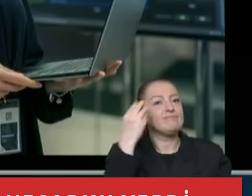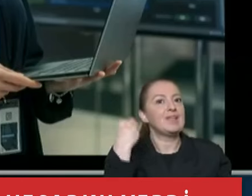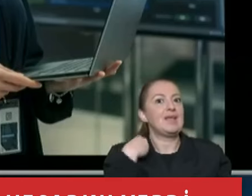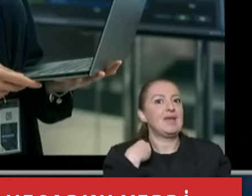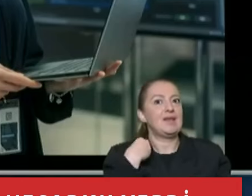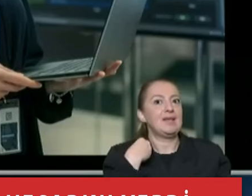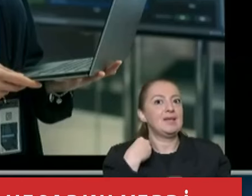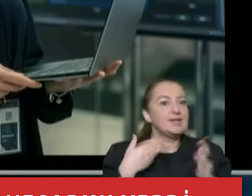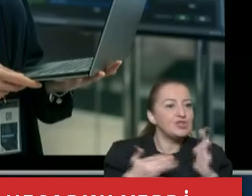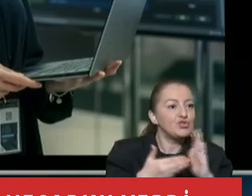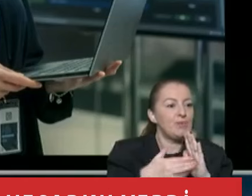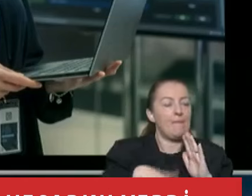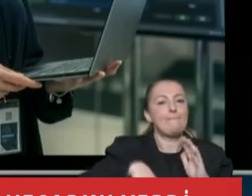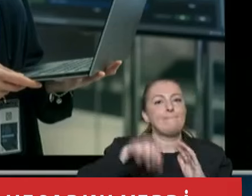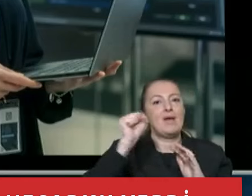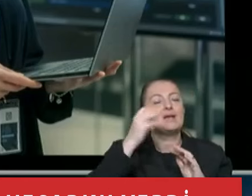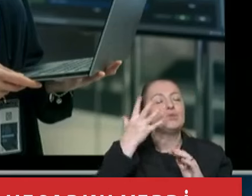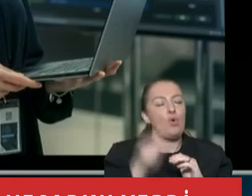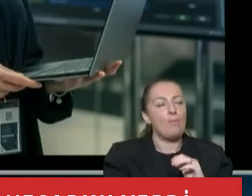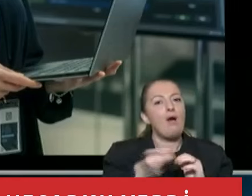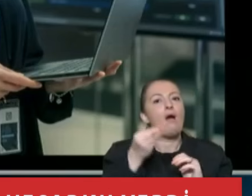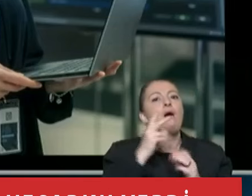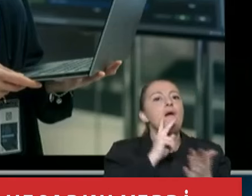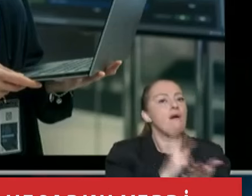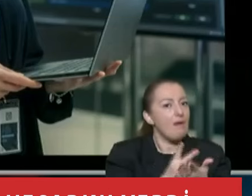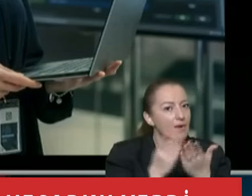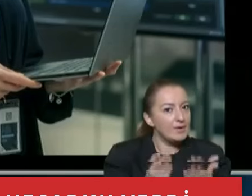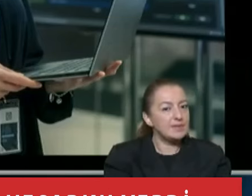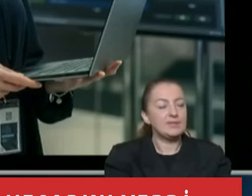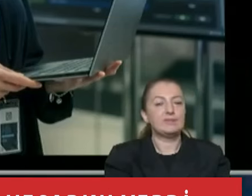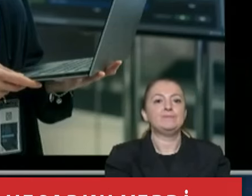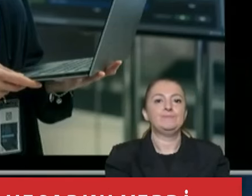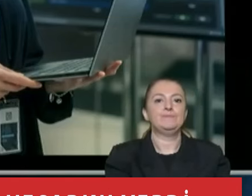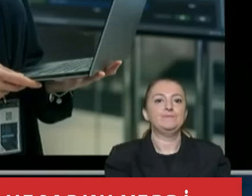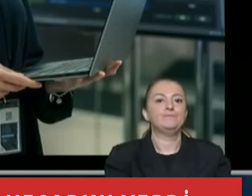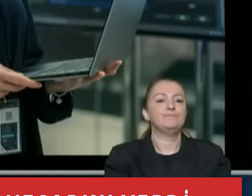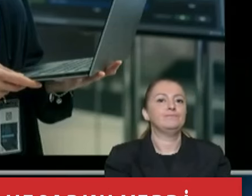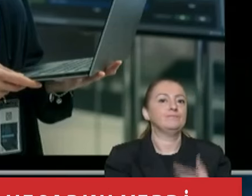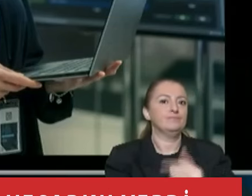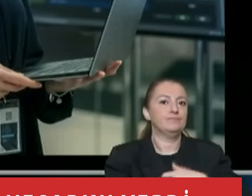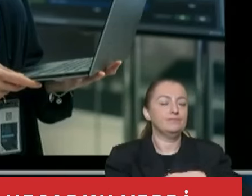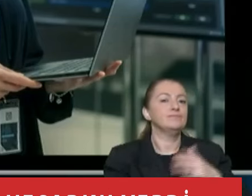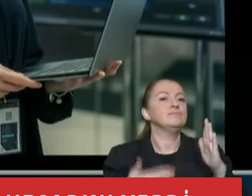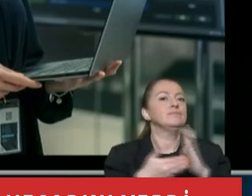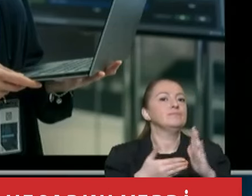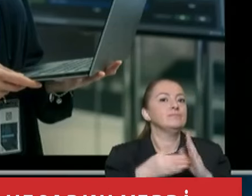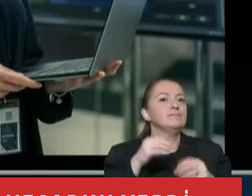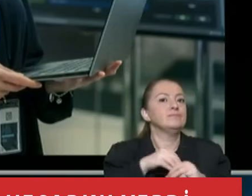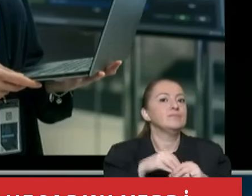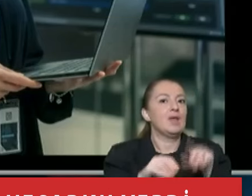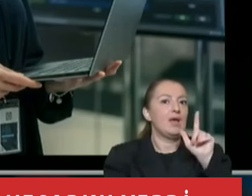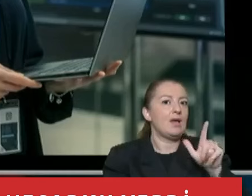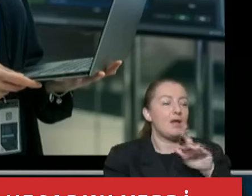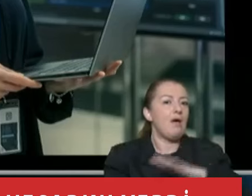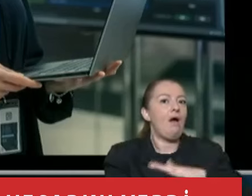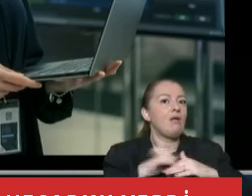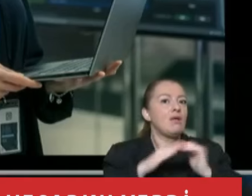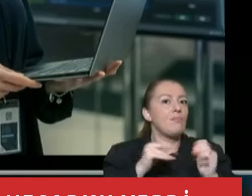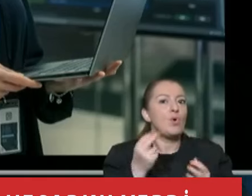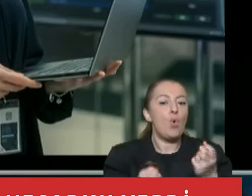girişimcilerin merkezi haline getirmeye kararlıyız özellikle girişimciler için gerekli altyapı üretim